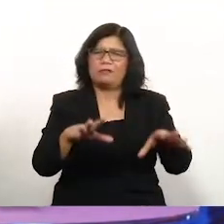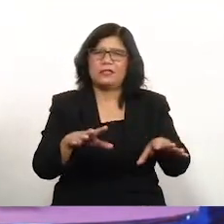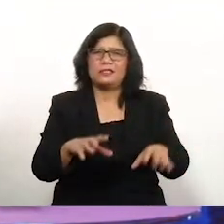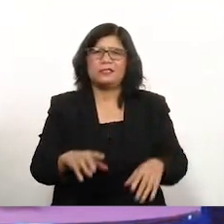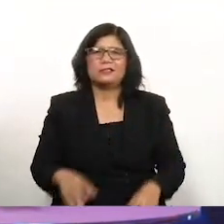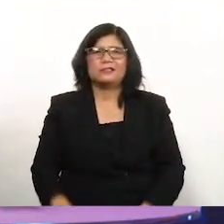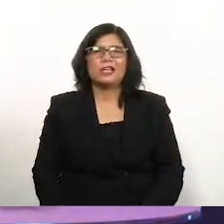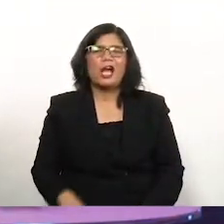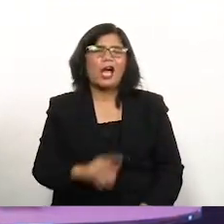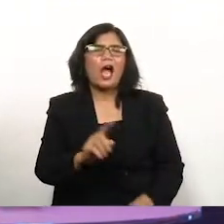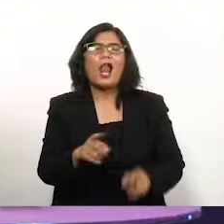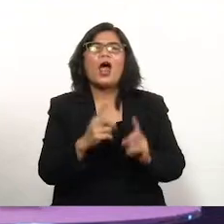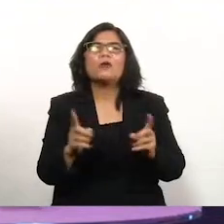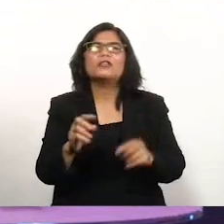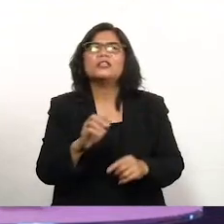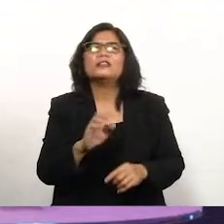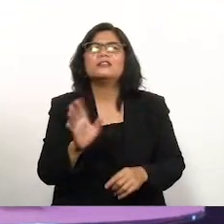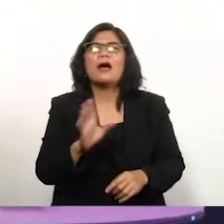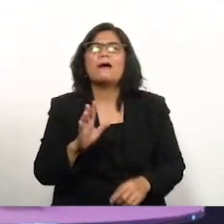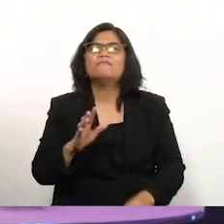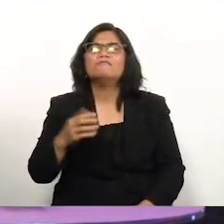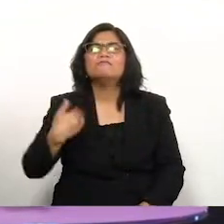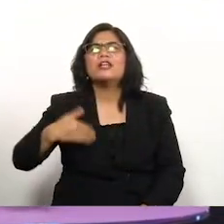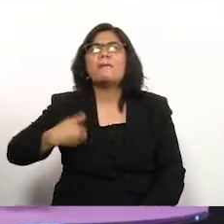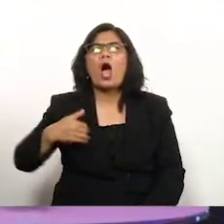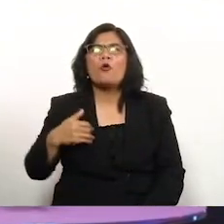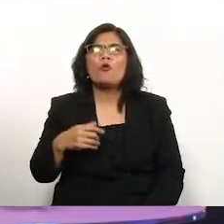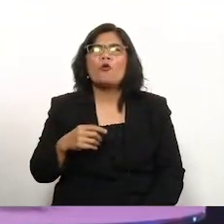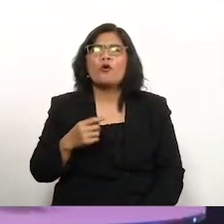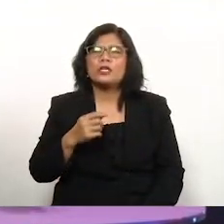nyanyi terus itu disaat badai bergelora